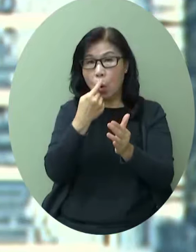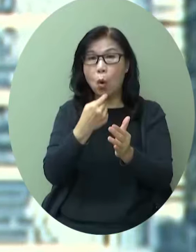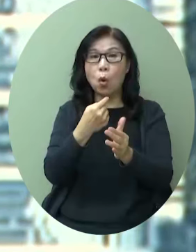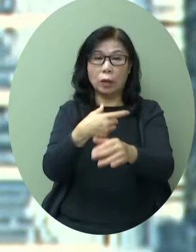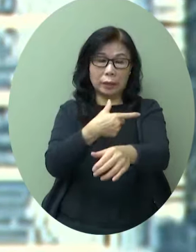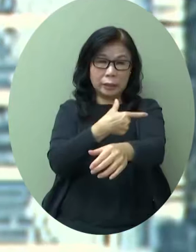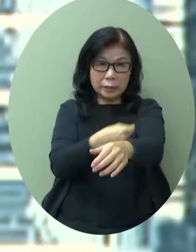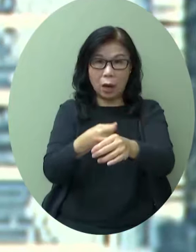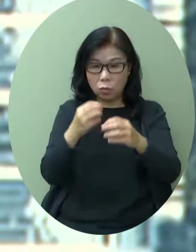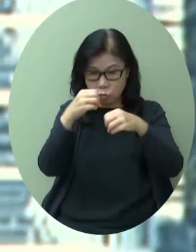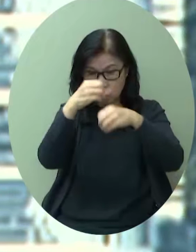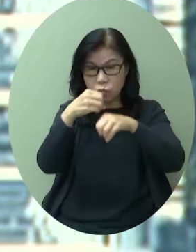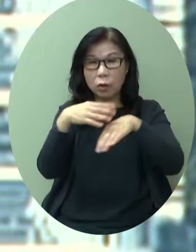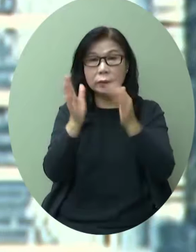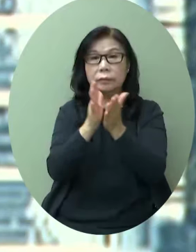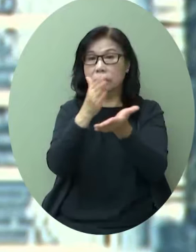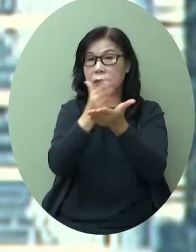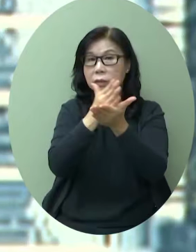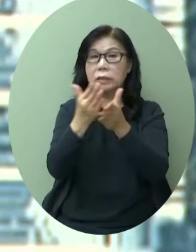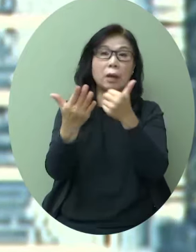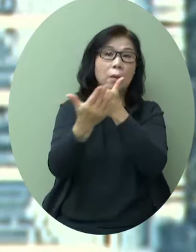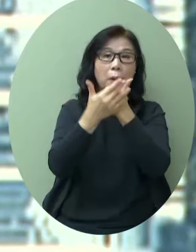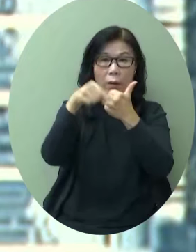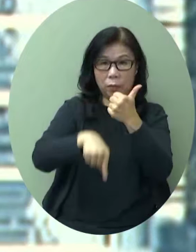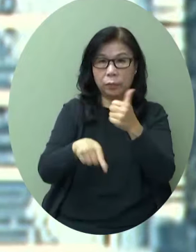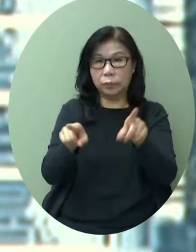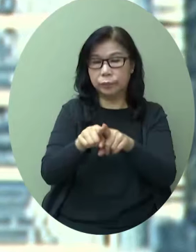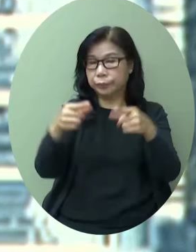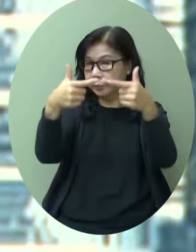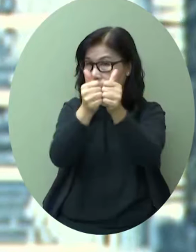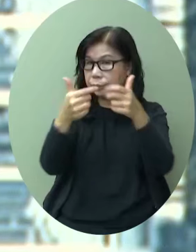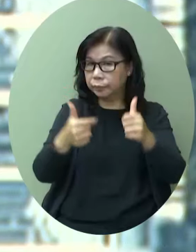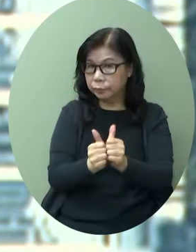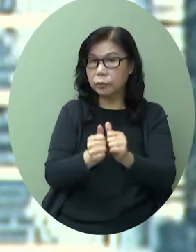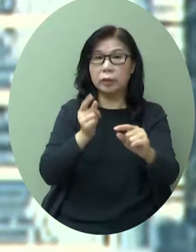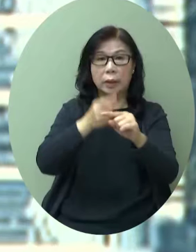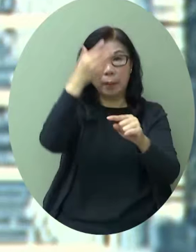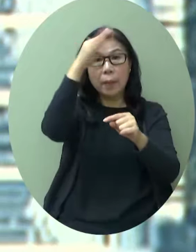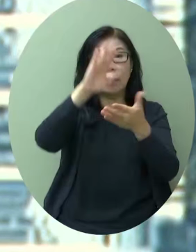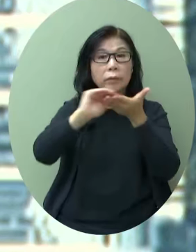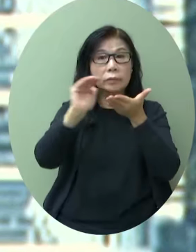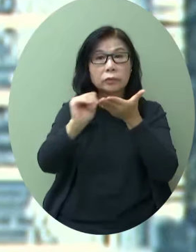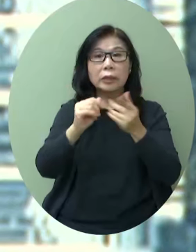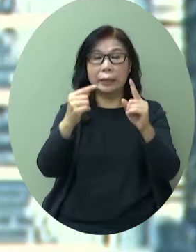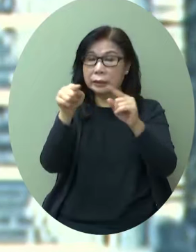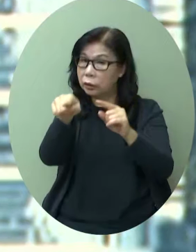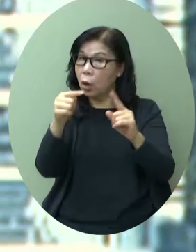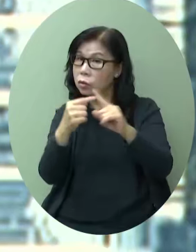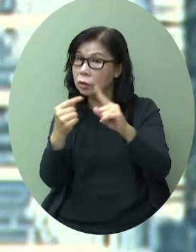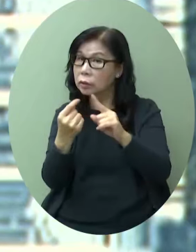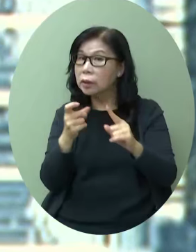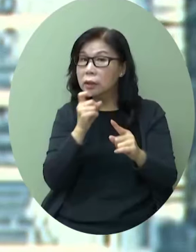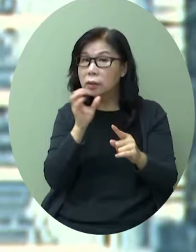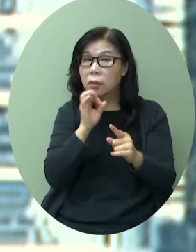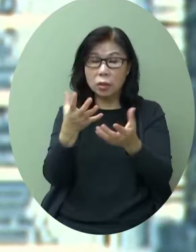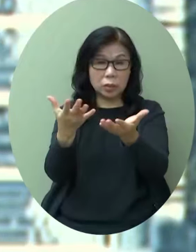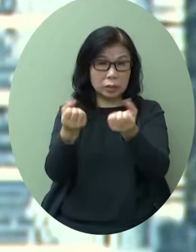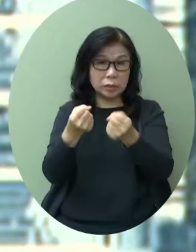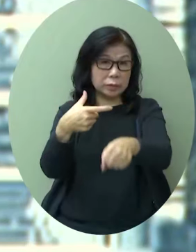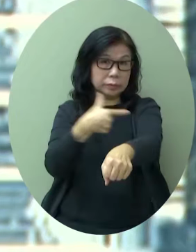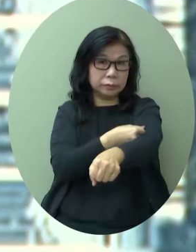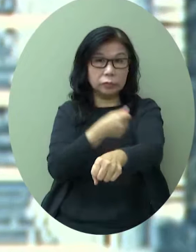測試係有助於我哋更加可以知道呢一個人士呢係佢哋接受